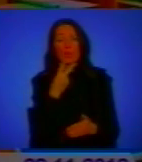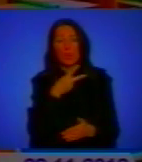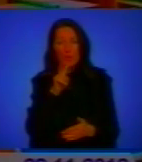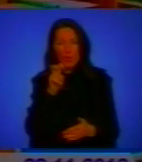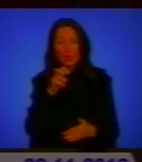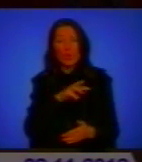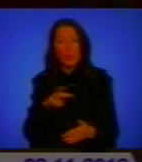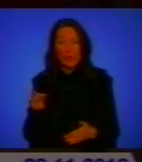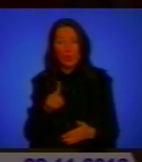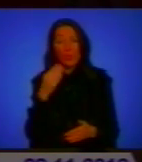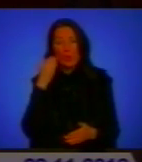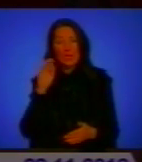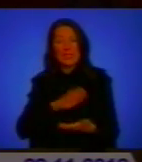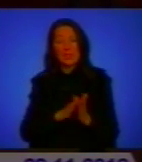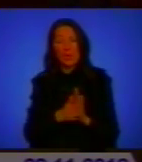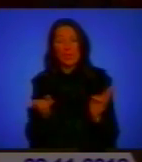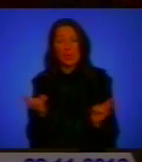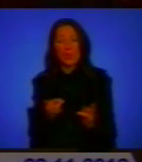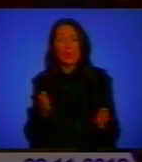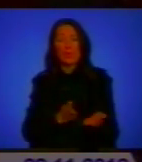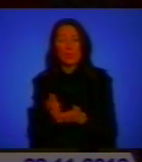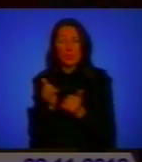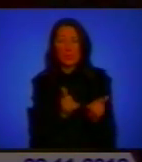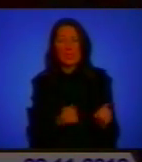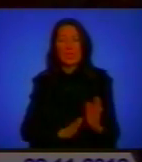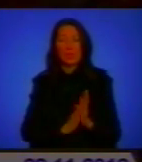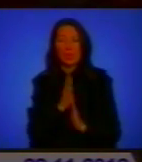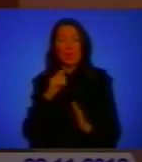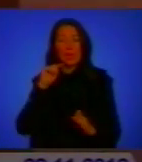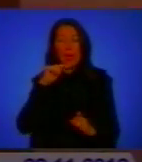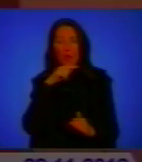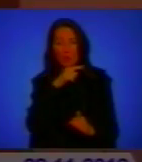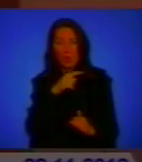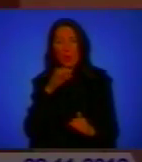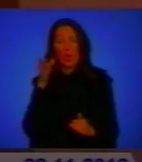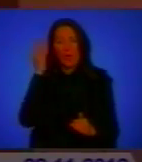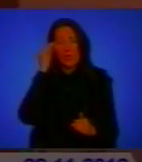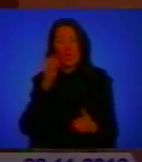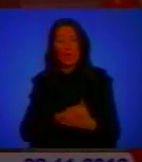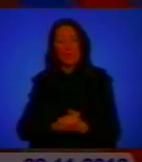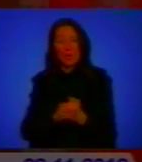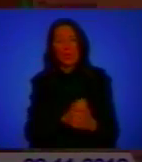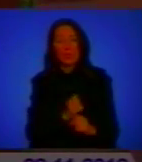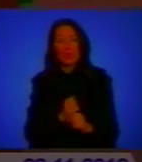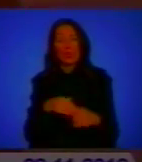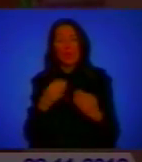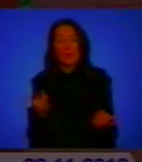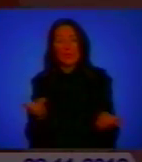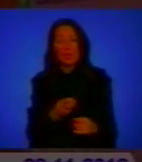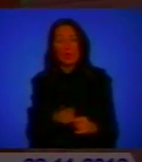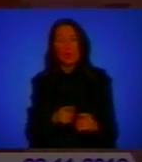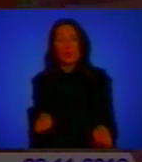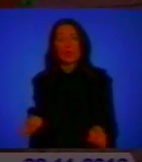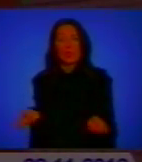Аби покращити ситуацію, необхідно забезпечити зростання економіки, вважають у Федерації роботодавців. Для цього треба обмежити ввезення